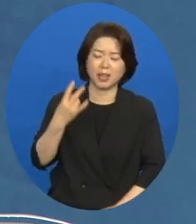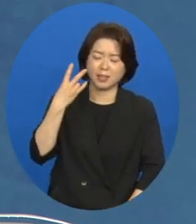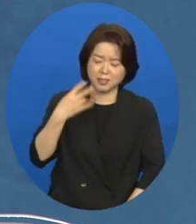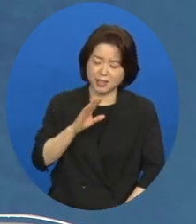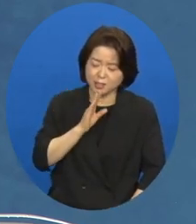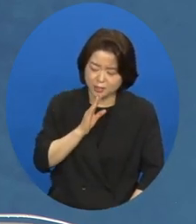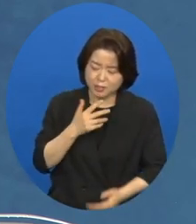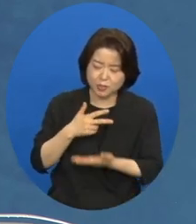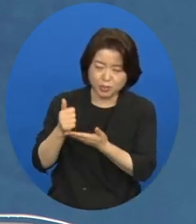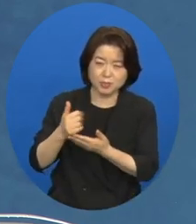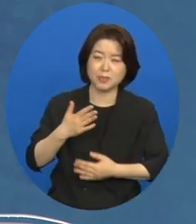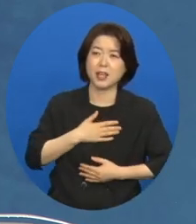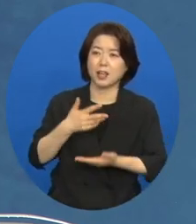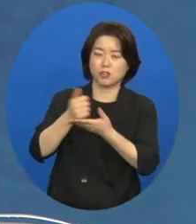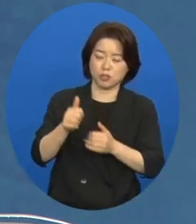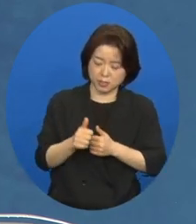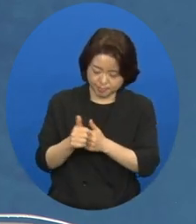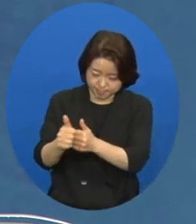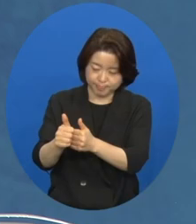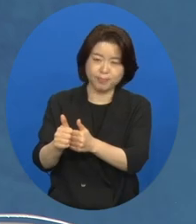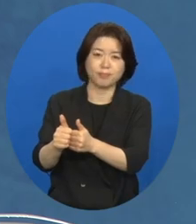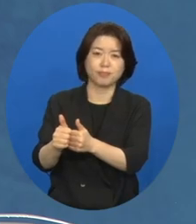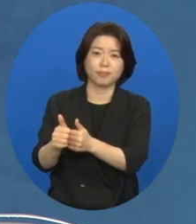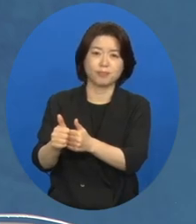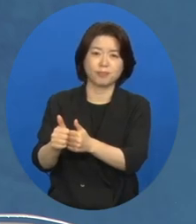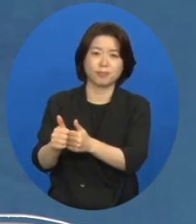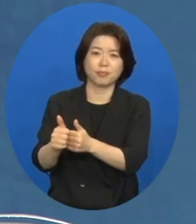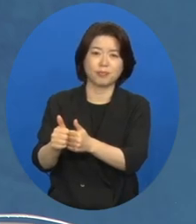주님을 따르겠습니다.